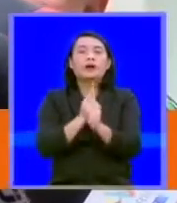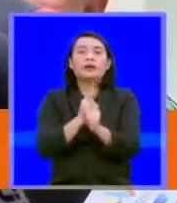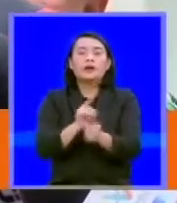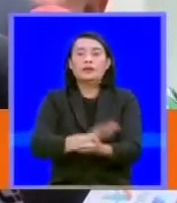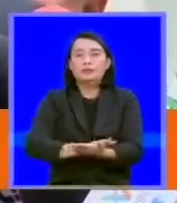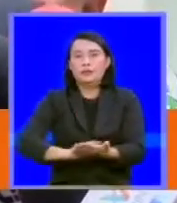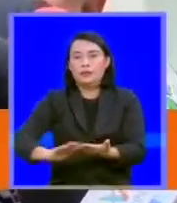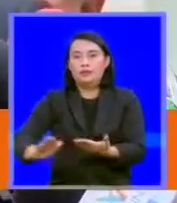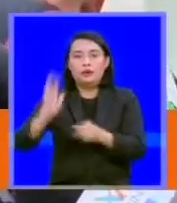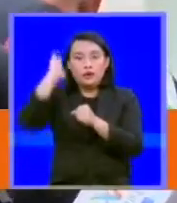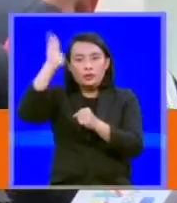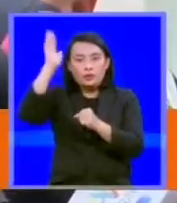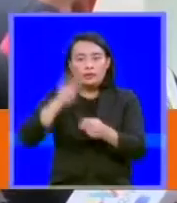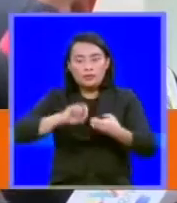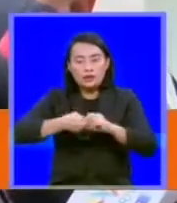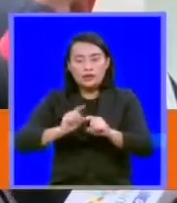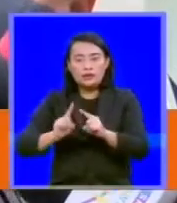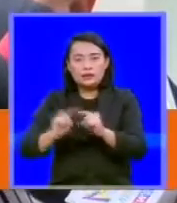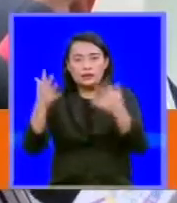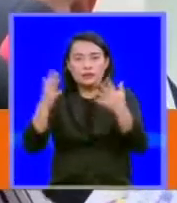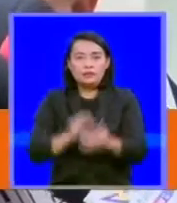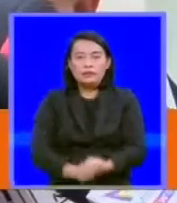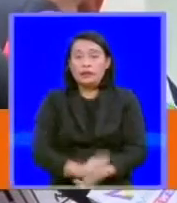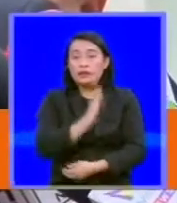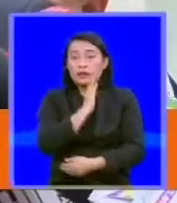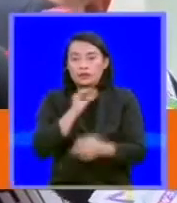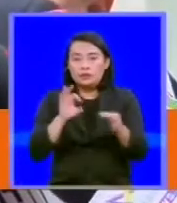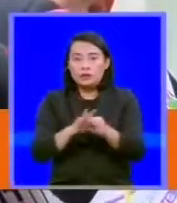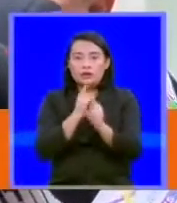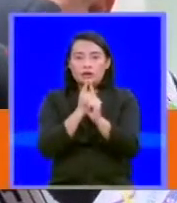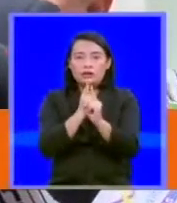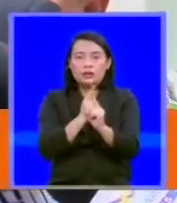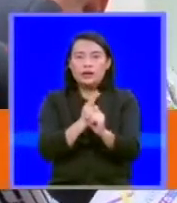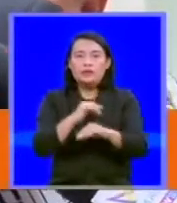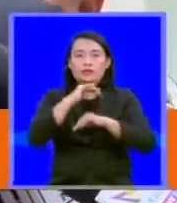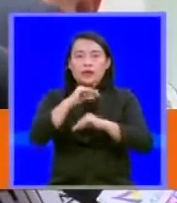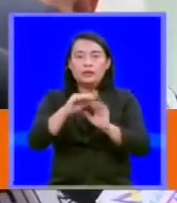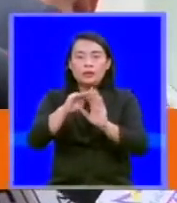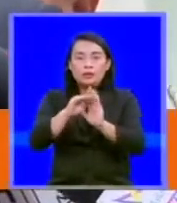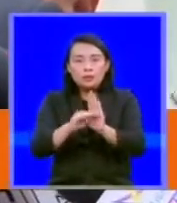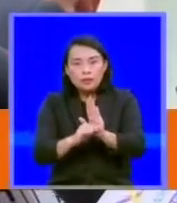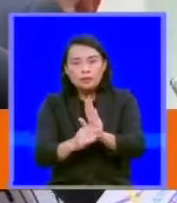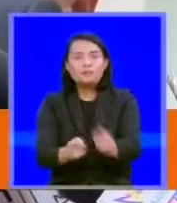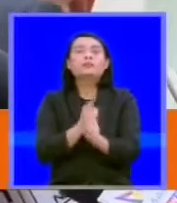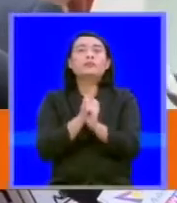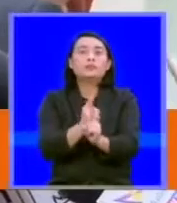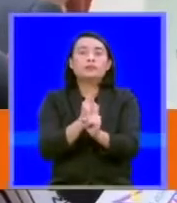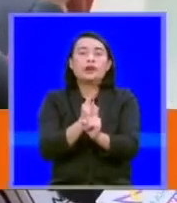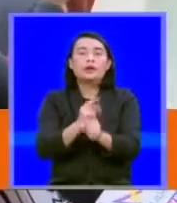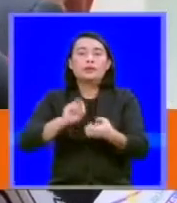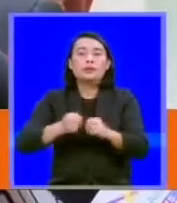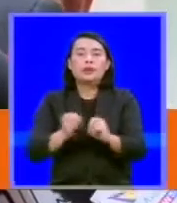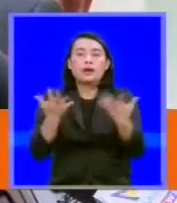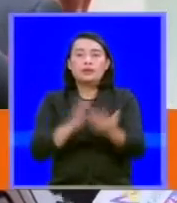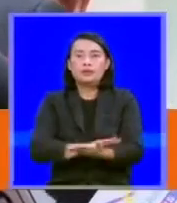รื่นไม่มีการสะดุดแต่ถ้าเผื่อเขาพูดอยู่ในกรอบก็จะพูดราบรื่นไปเลยแต่ถ้าออกมาในลักษ